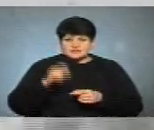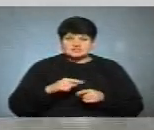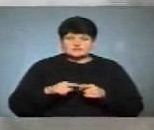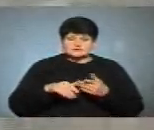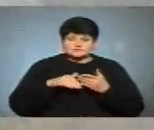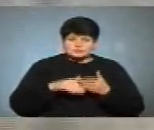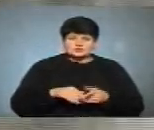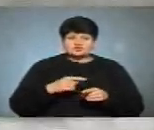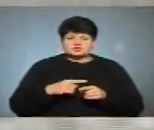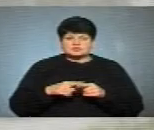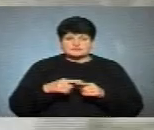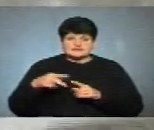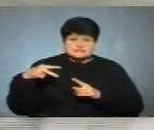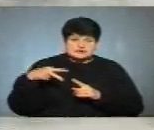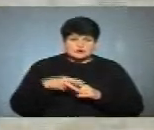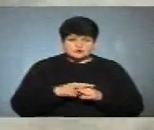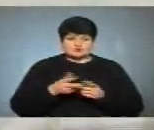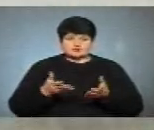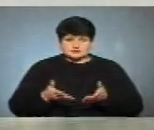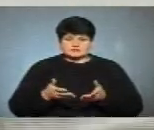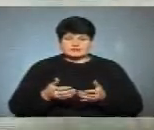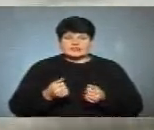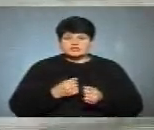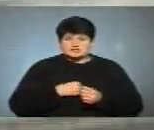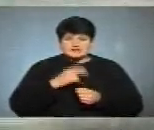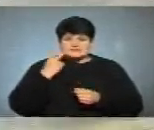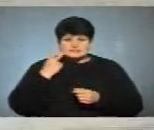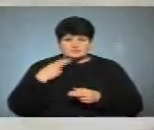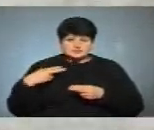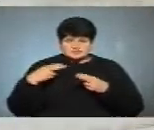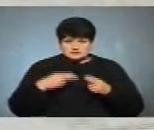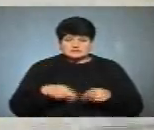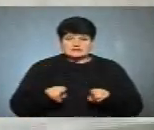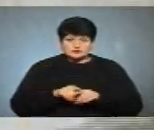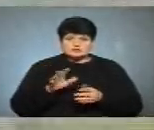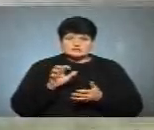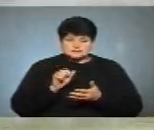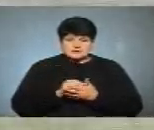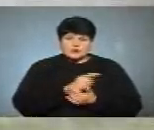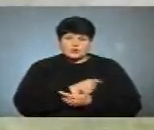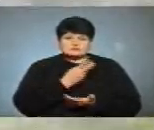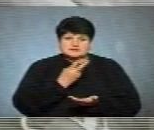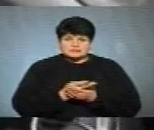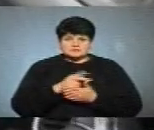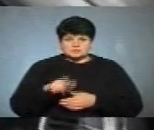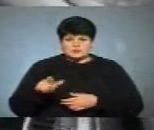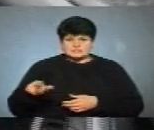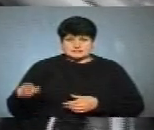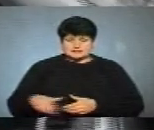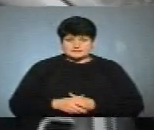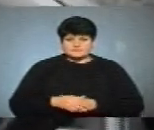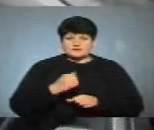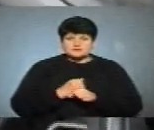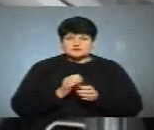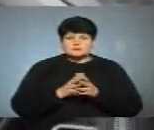навіть швидкі загружені, рахуючи те, що даний період, на жаль, не завжди виїжджають, також займаюся госпіталізацією пацієнтів. Працює